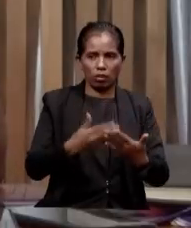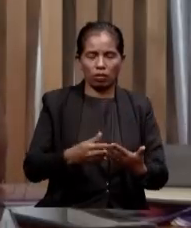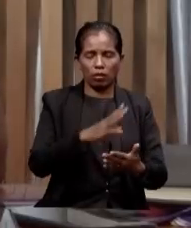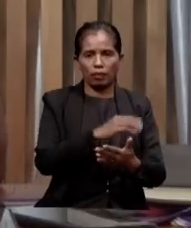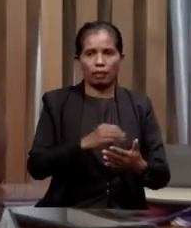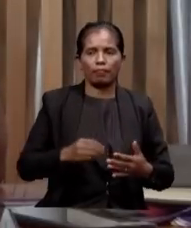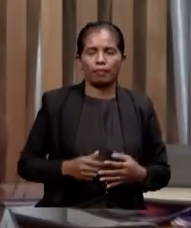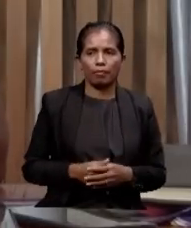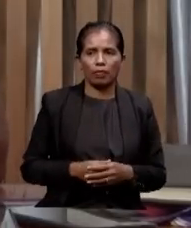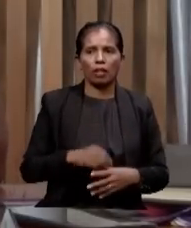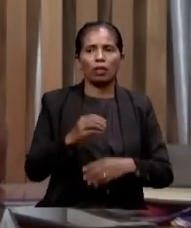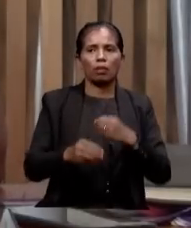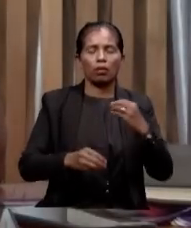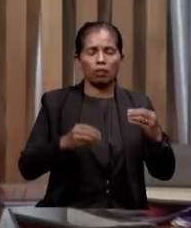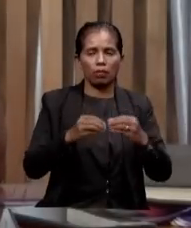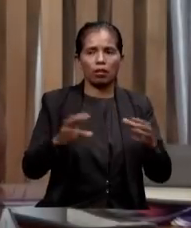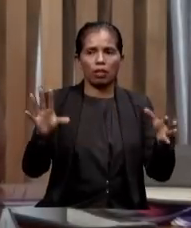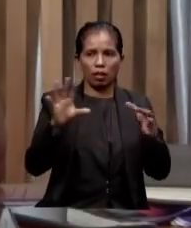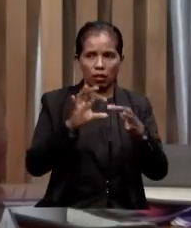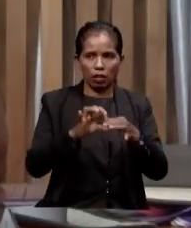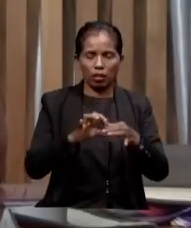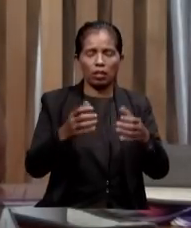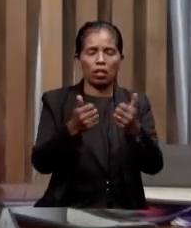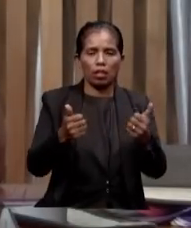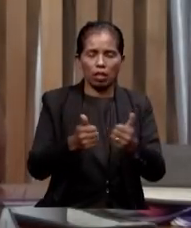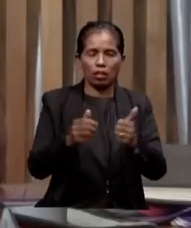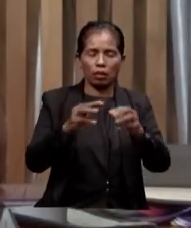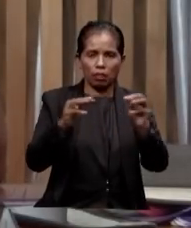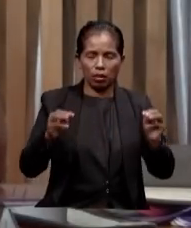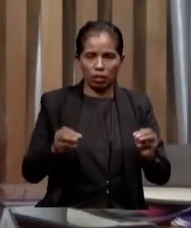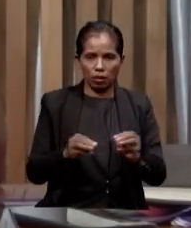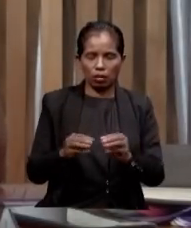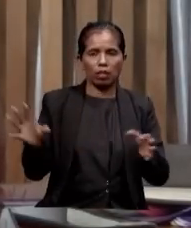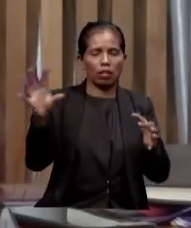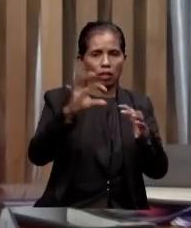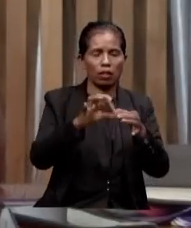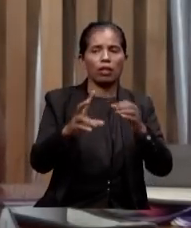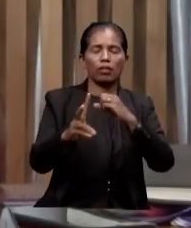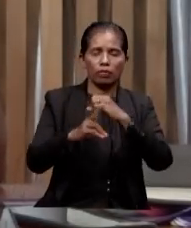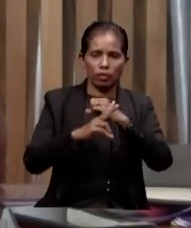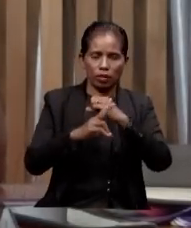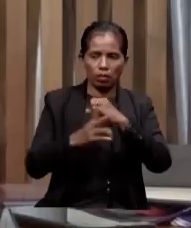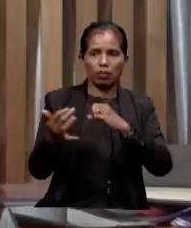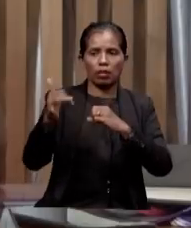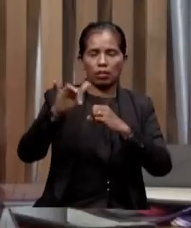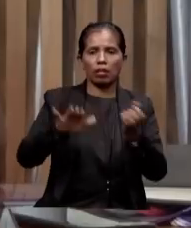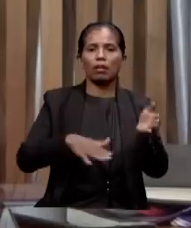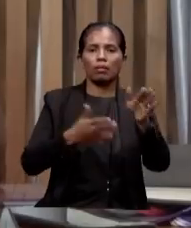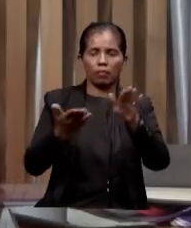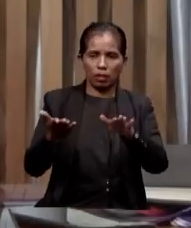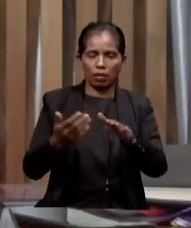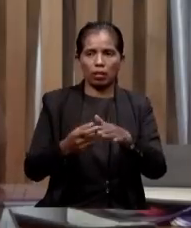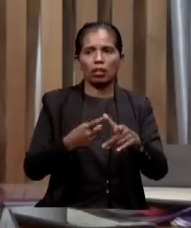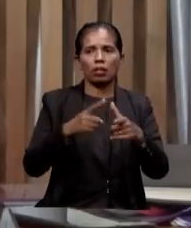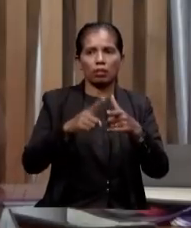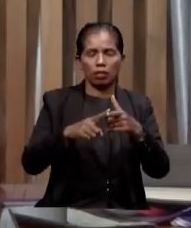separação kona ba alegação envolvimento iha arte marciais ligado ba iha vítima sira be maka mate ona